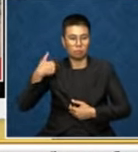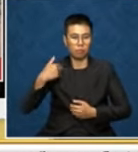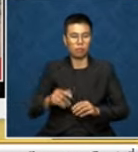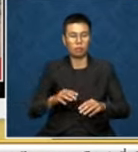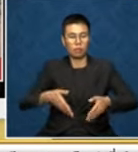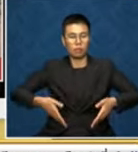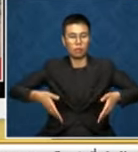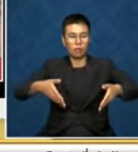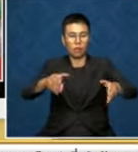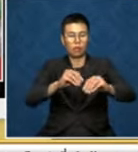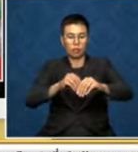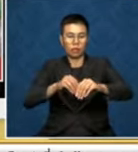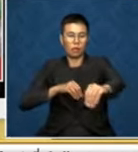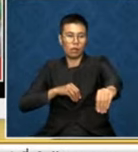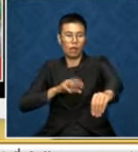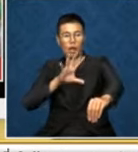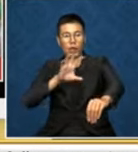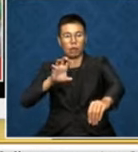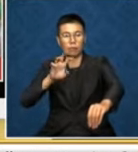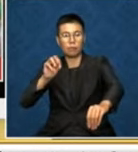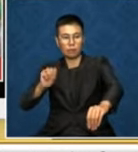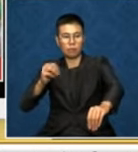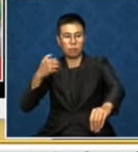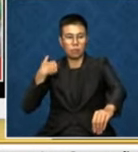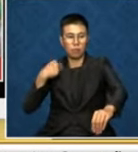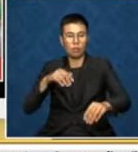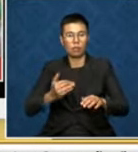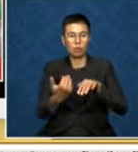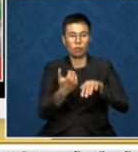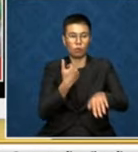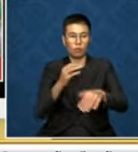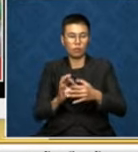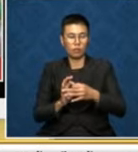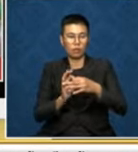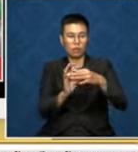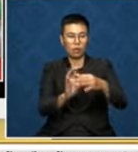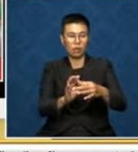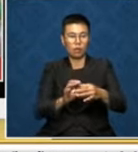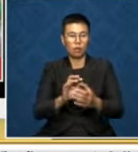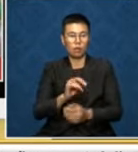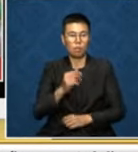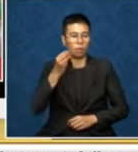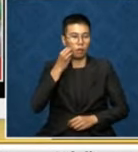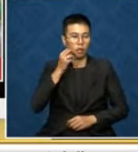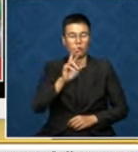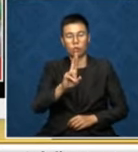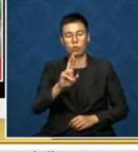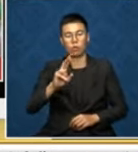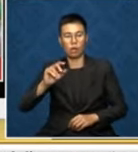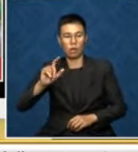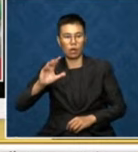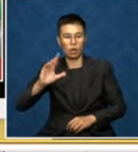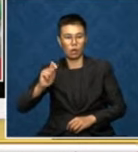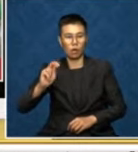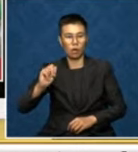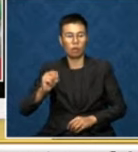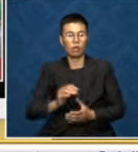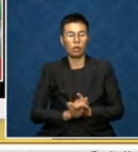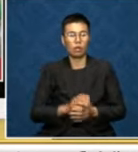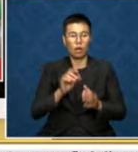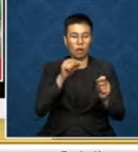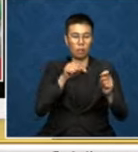ตร9ถนนเชื่อม2ตำบลข้างโรงแรมลุงอรุณหมู่7บ้านเหล่าแดงตำบลคลองชัยพัฒนา อำเภอคล